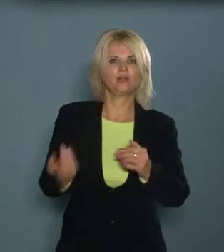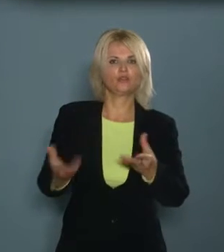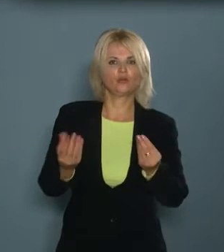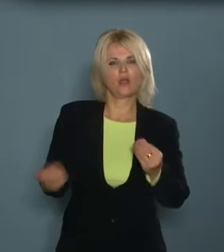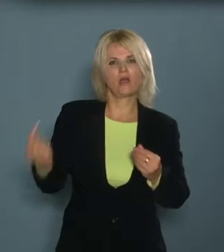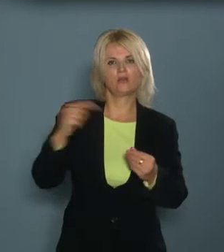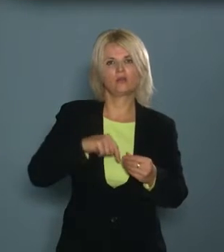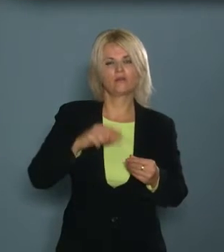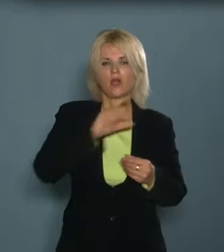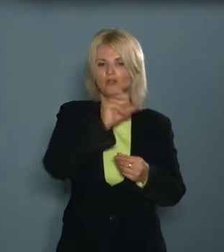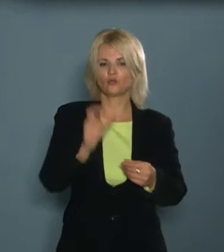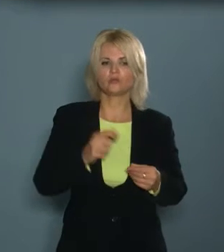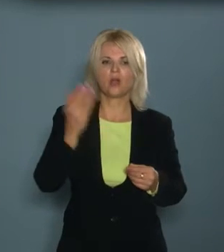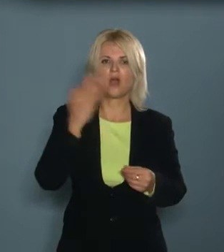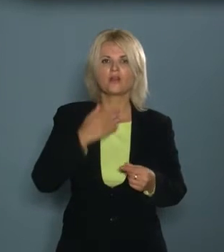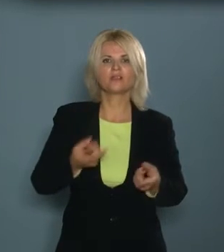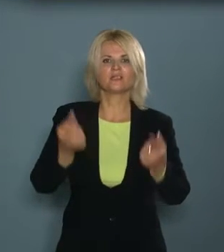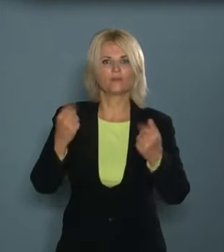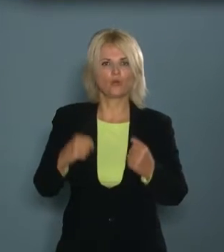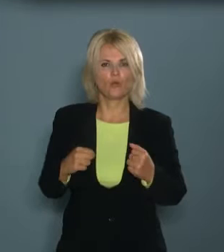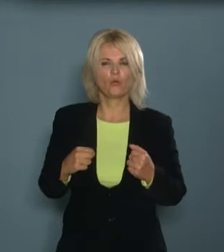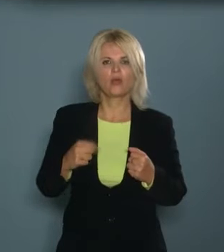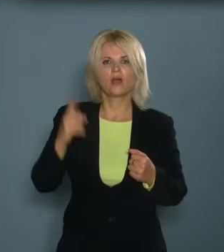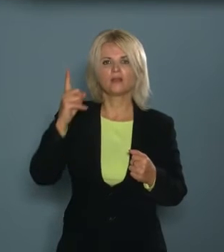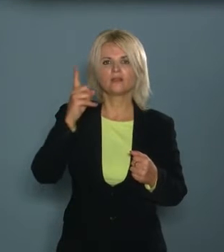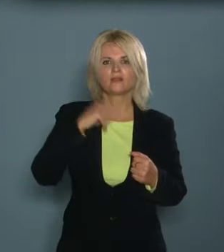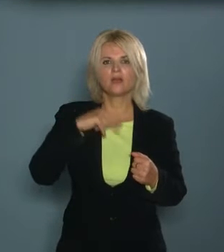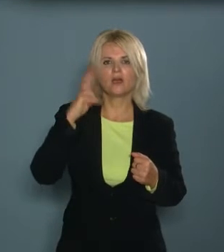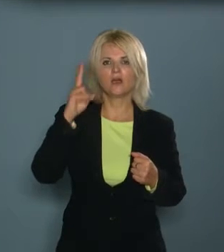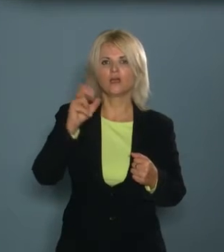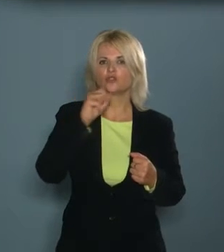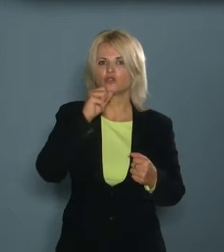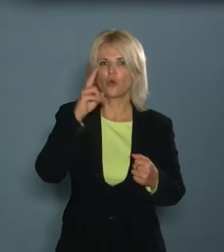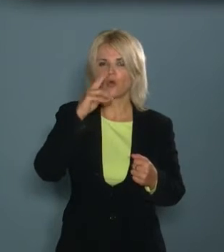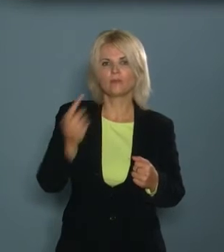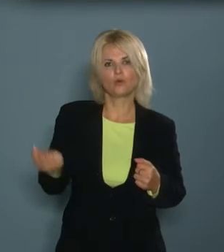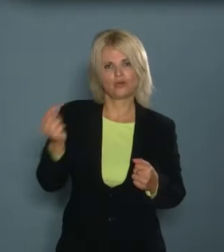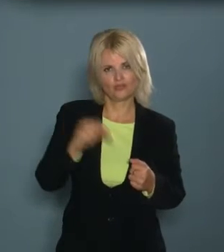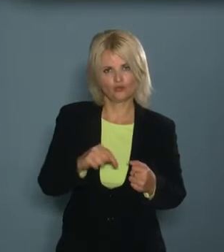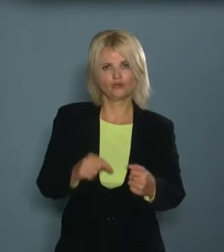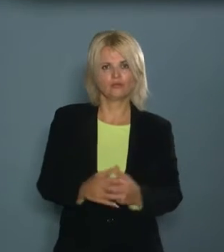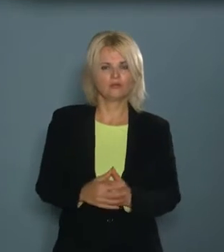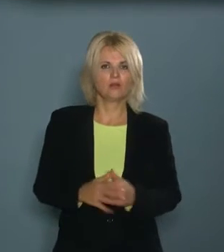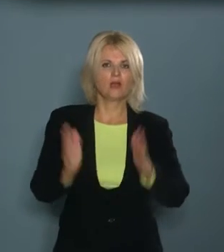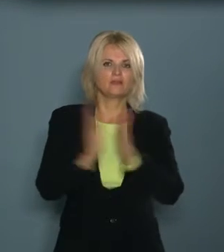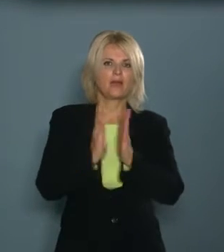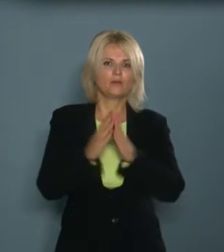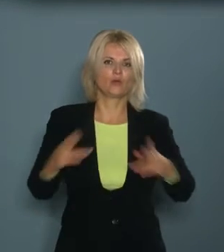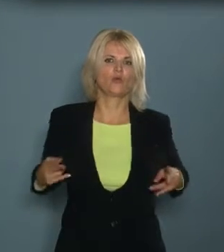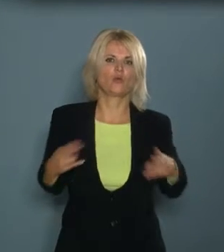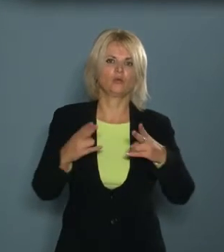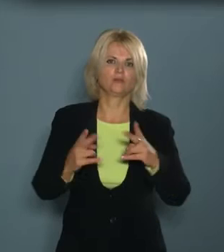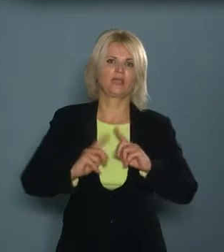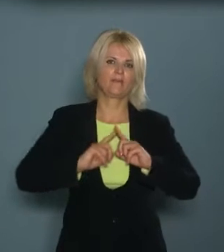jönnek Dunaharasztiról, Taksonyból, Némediről, tehát a külső Pest megyei részekről, úgy, hogy a Templom utcán